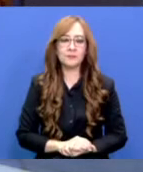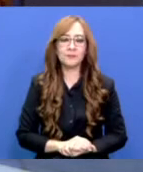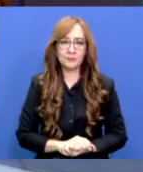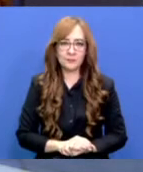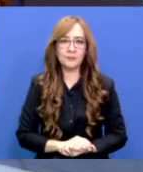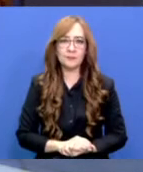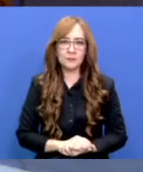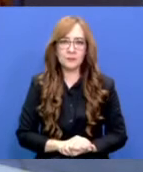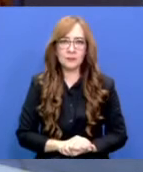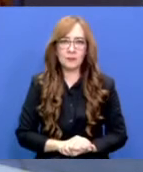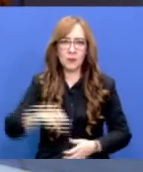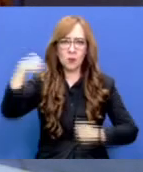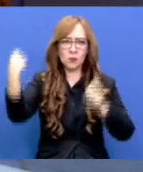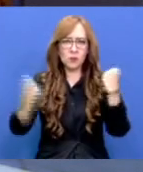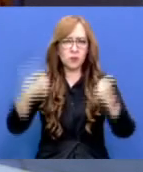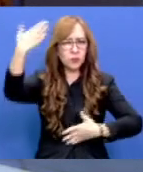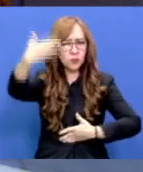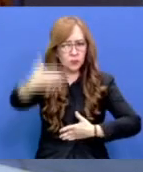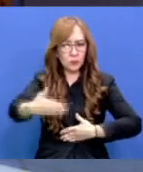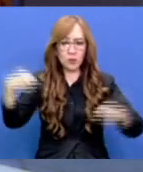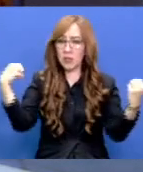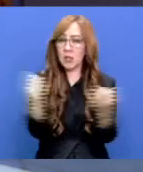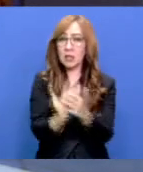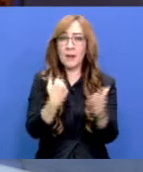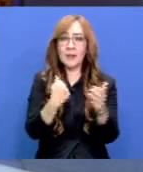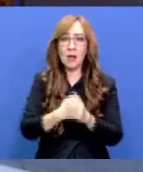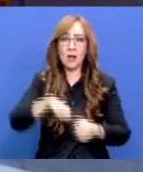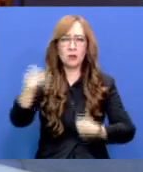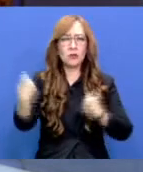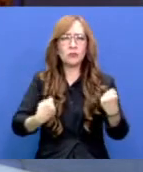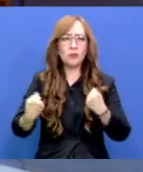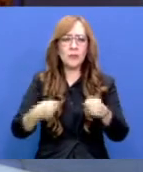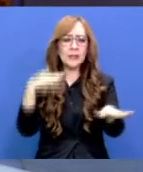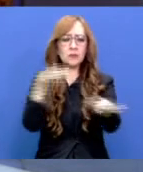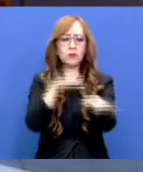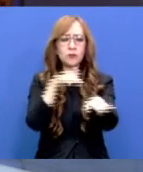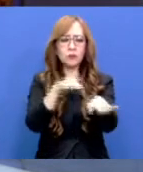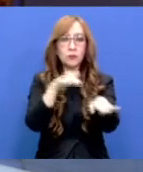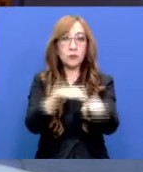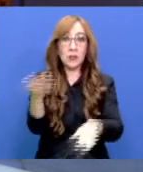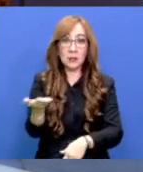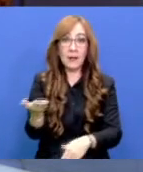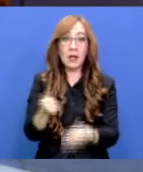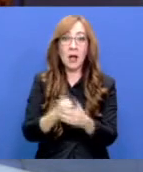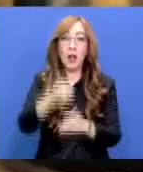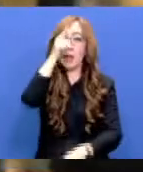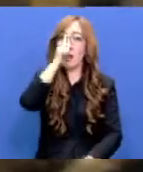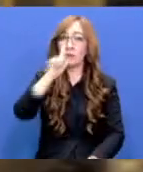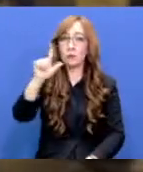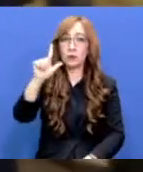Kita mulai kabar pertama, bus syarat penumpang menabrak 7 kendaraan di depan gerbang tol pelabuhan Bakauheni, Lampung.